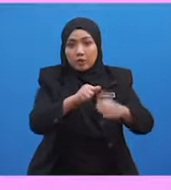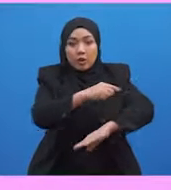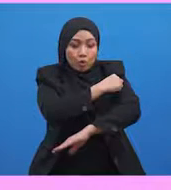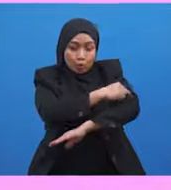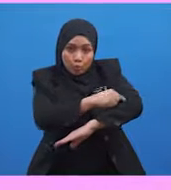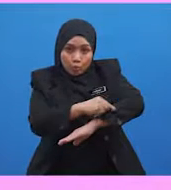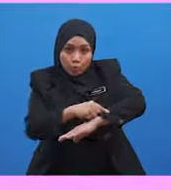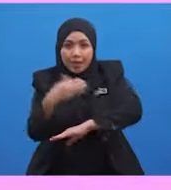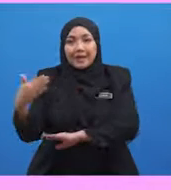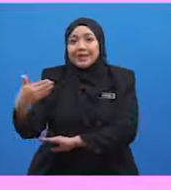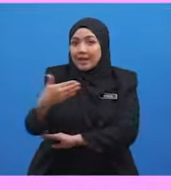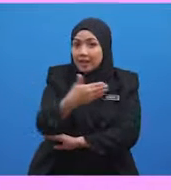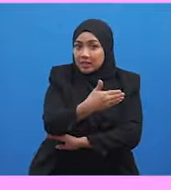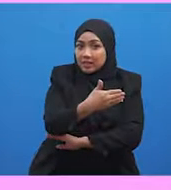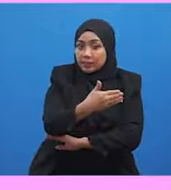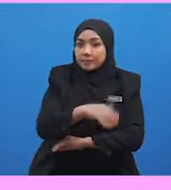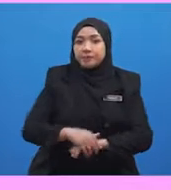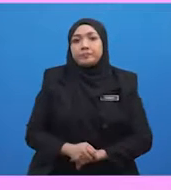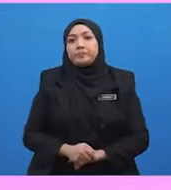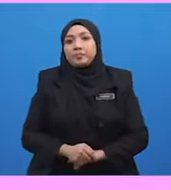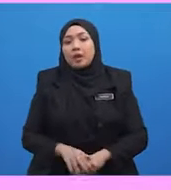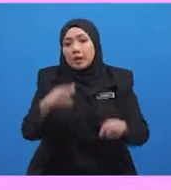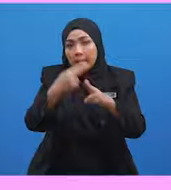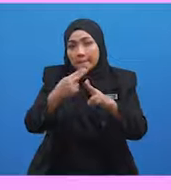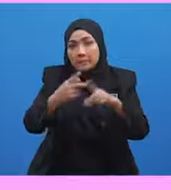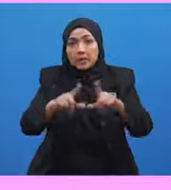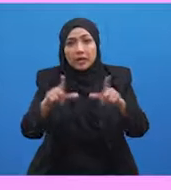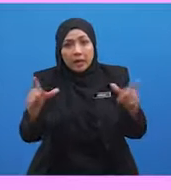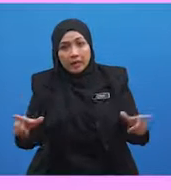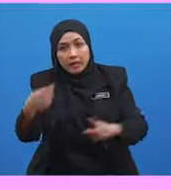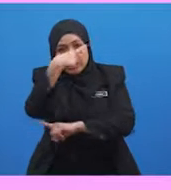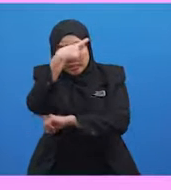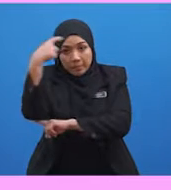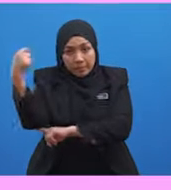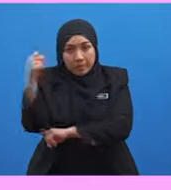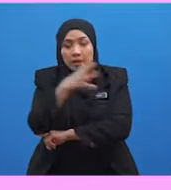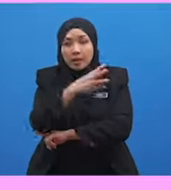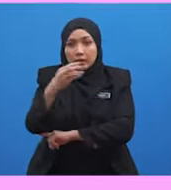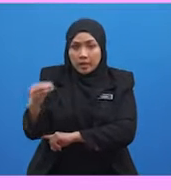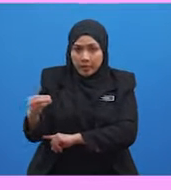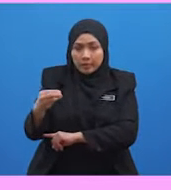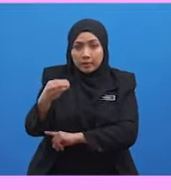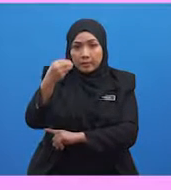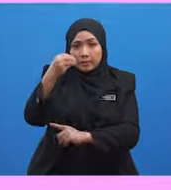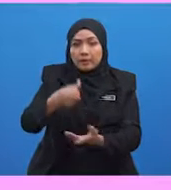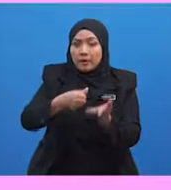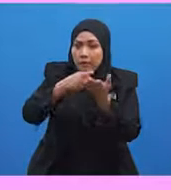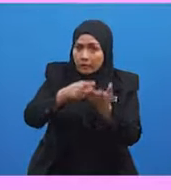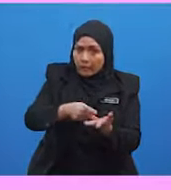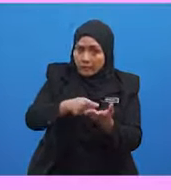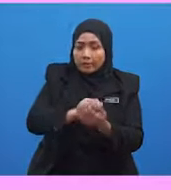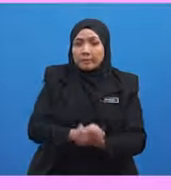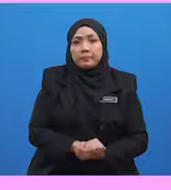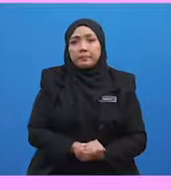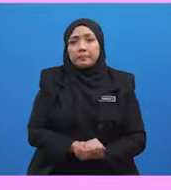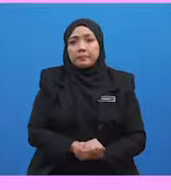juga sebagai analisis sebab dan akibat. Alat ini membantu pengurus mengenal